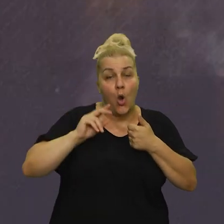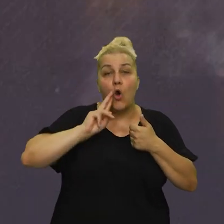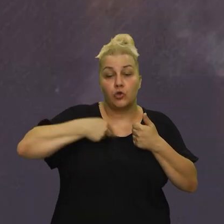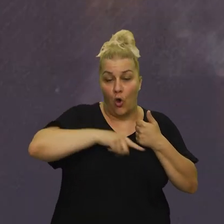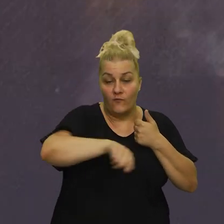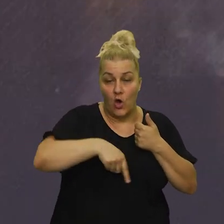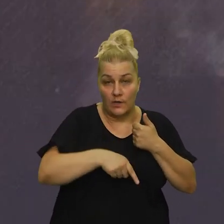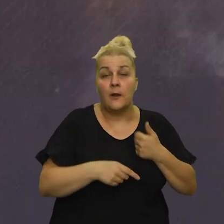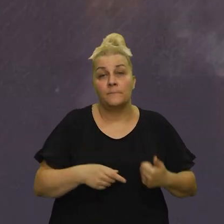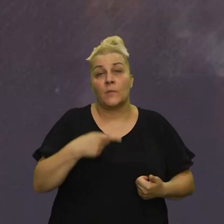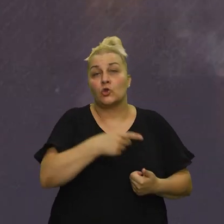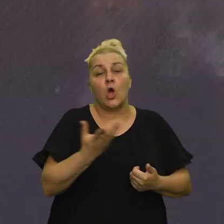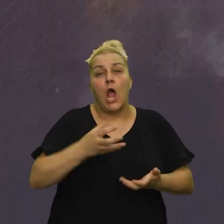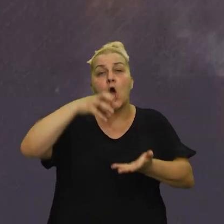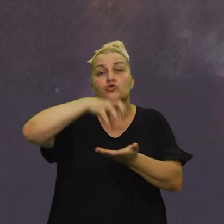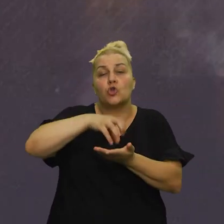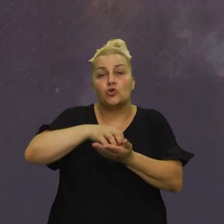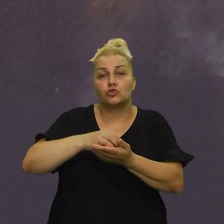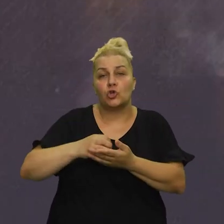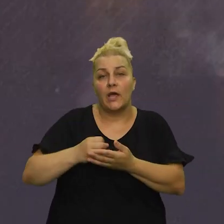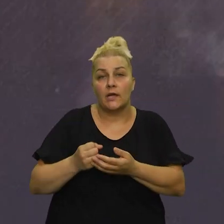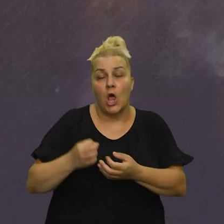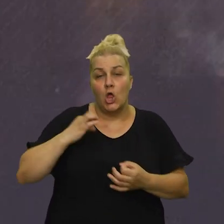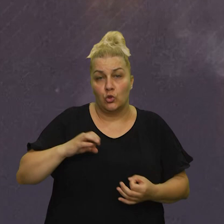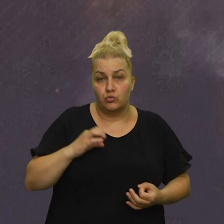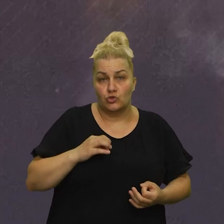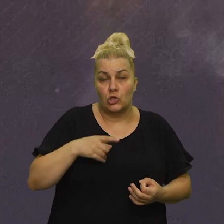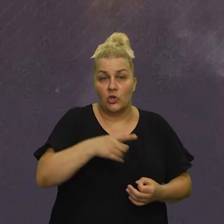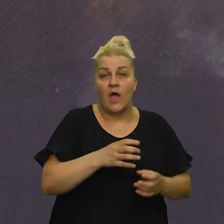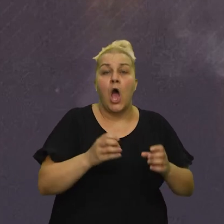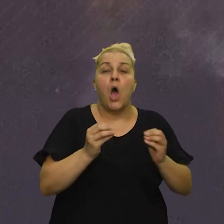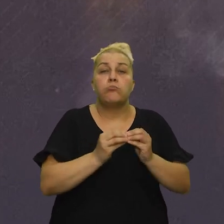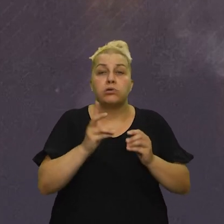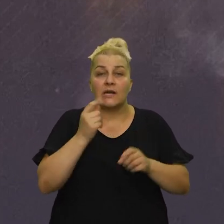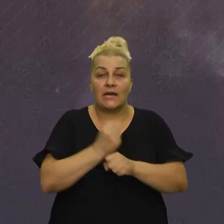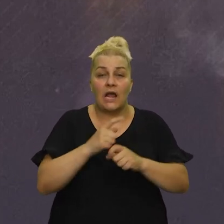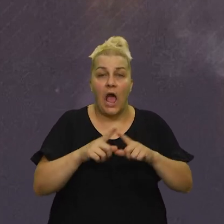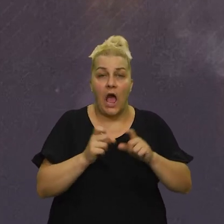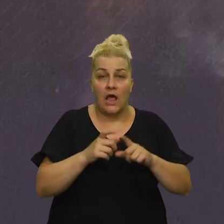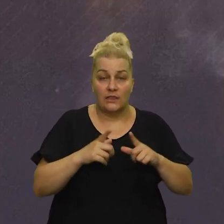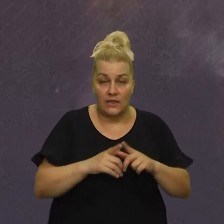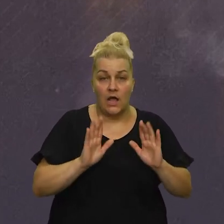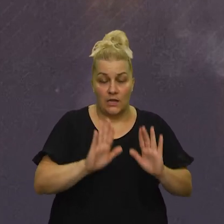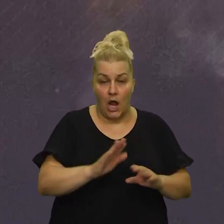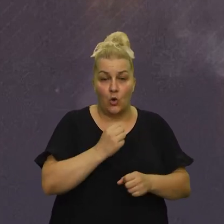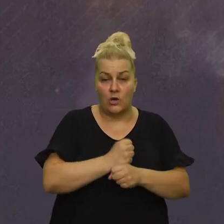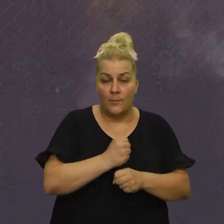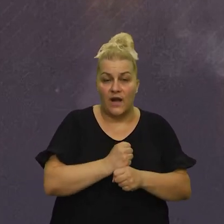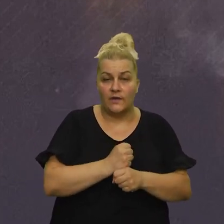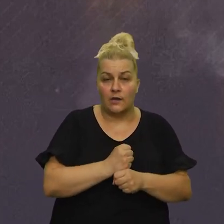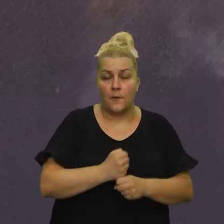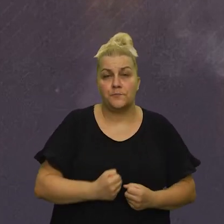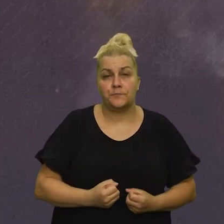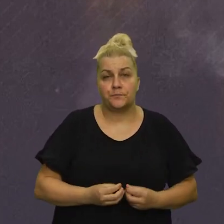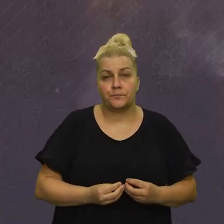je stožerni autoritet. Znači, brigada je ustrojena tako što je ona se